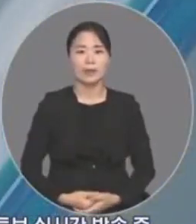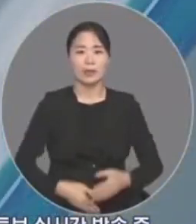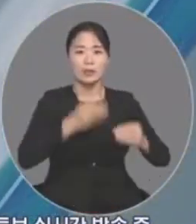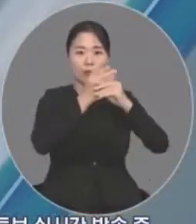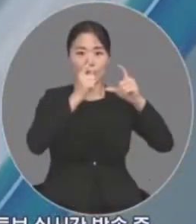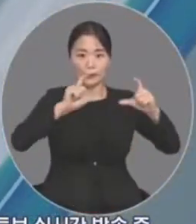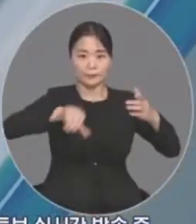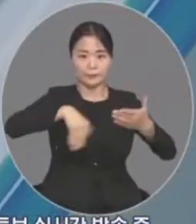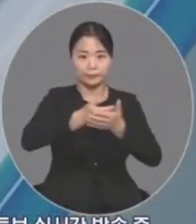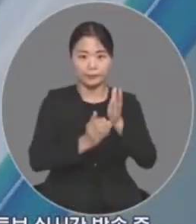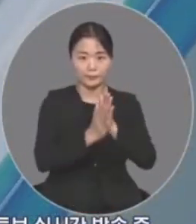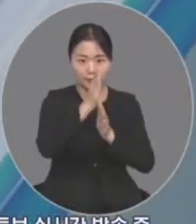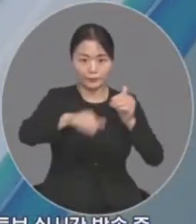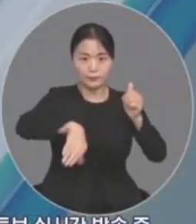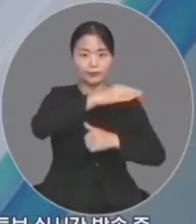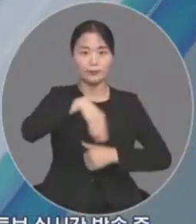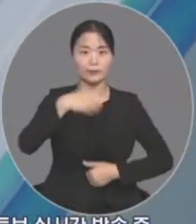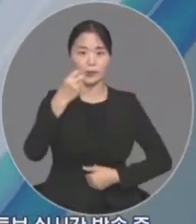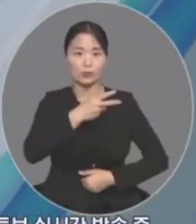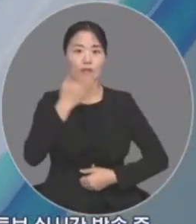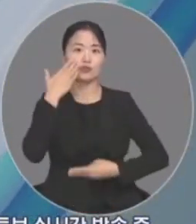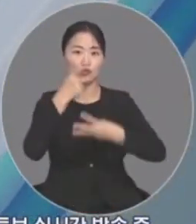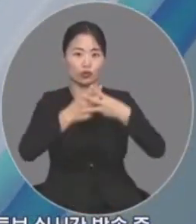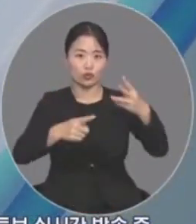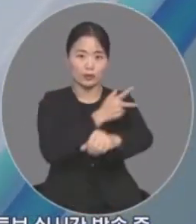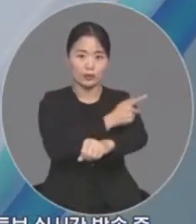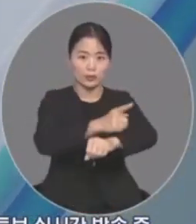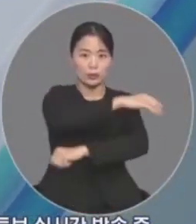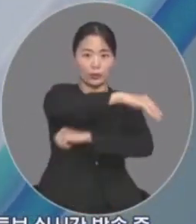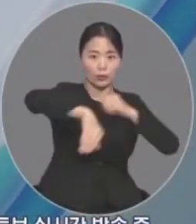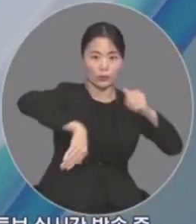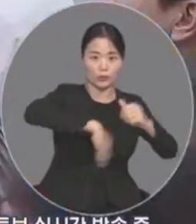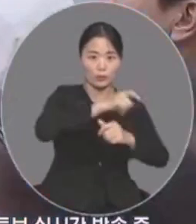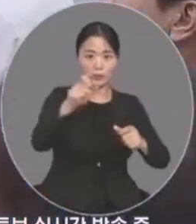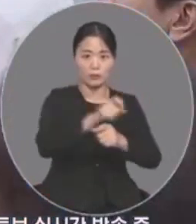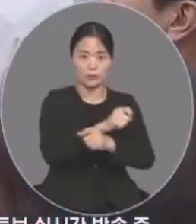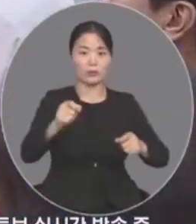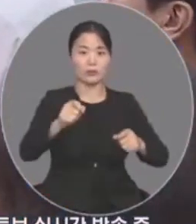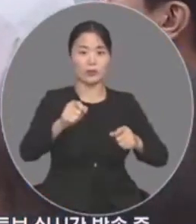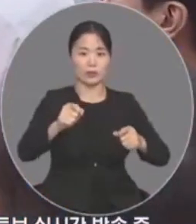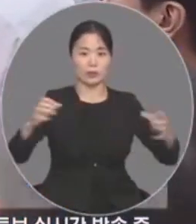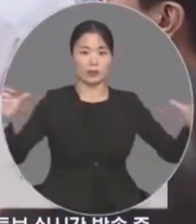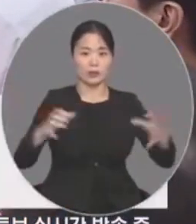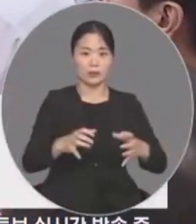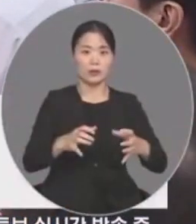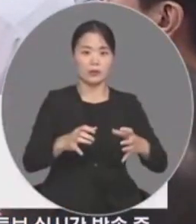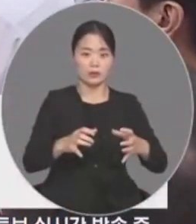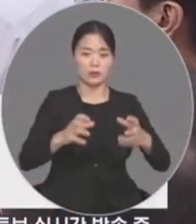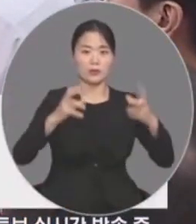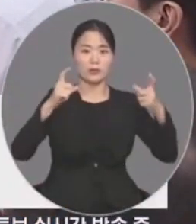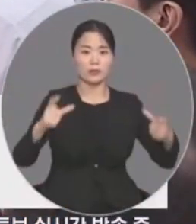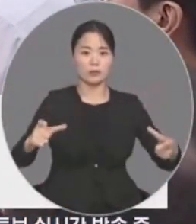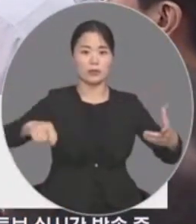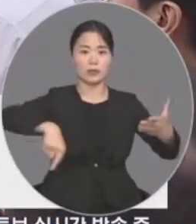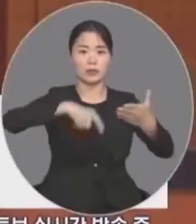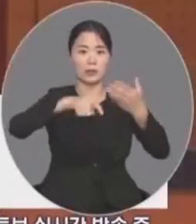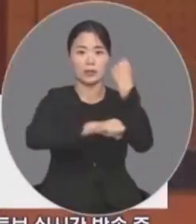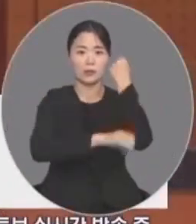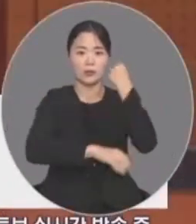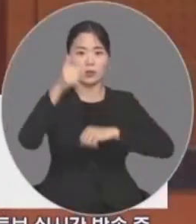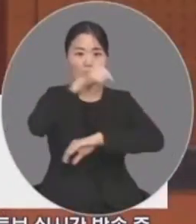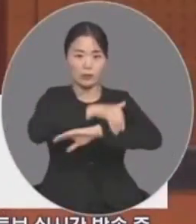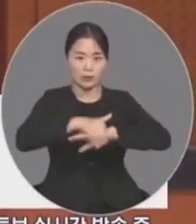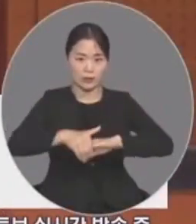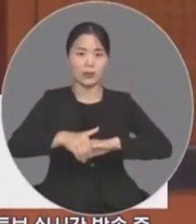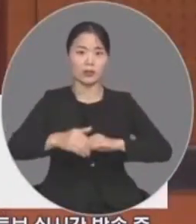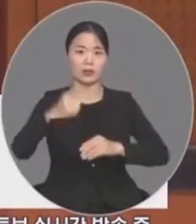중구 혁신도시 1원과 울주군 KTX 복합 특화단지에 들어서는 울산 도심 융합특구의 기본 계획 연구